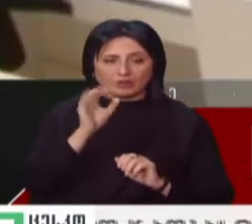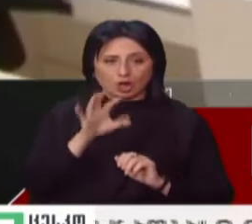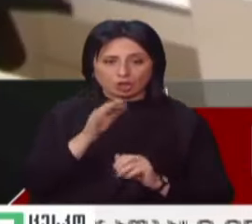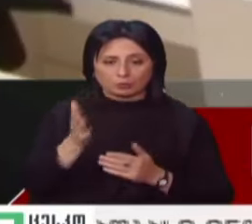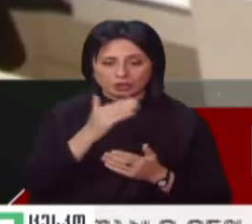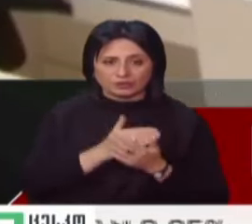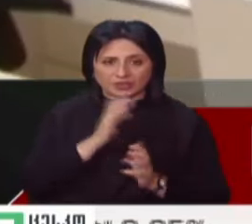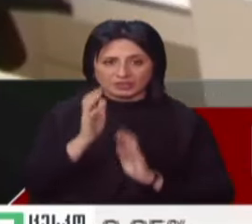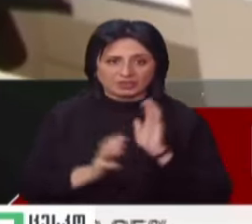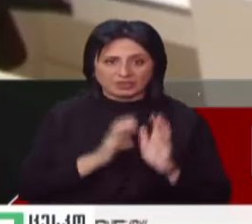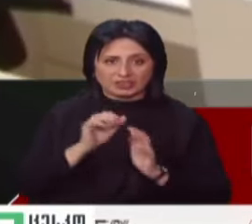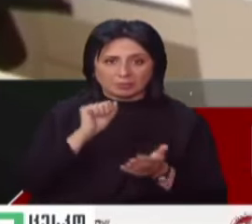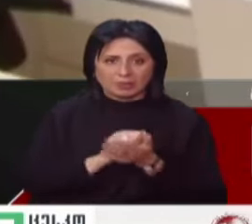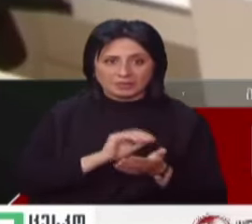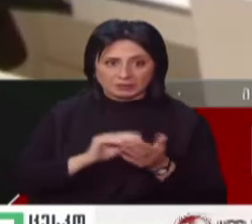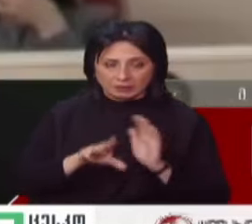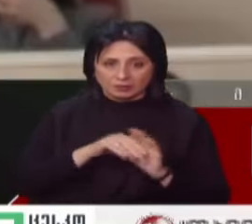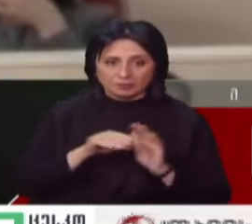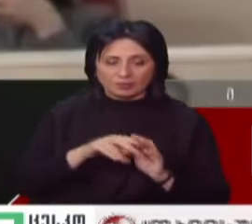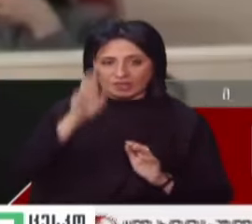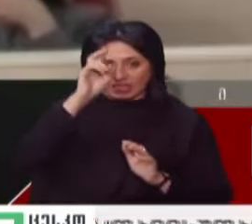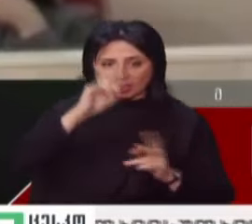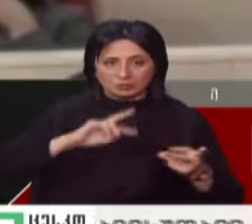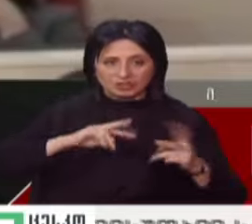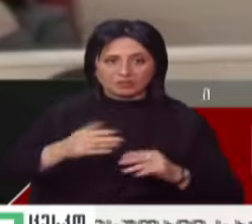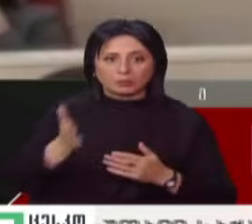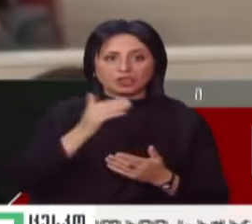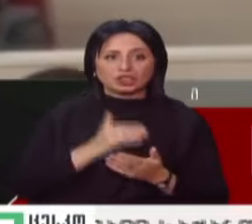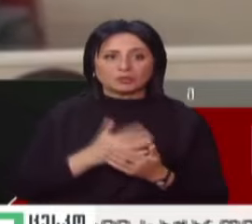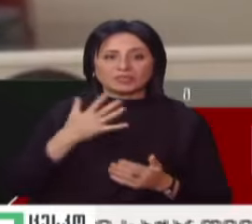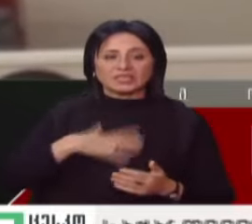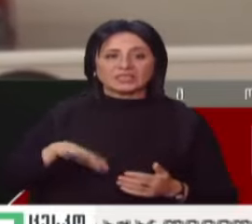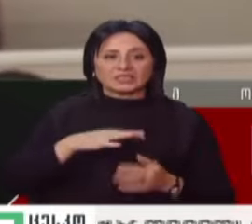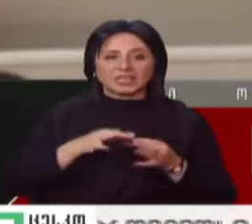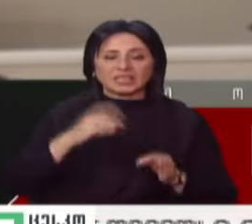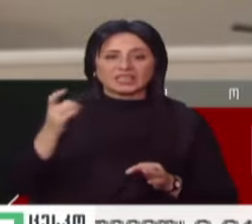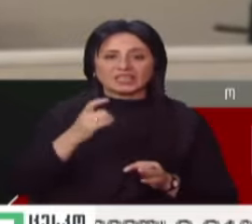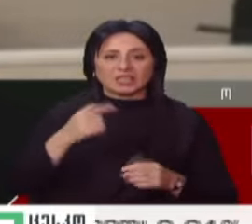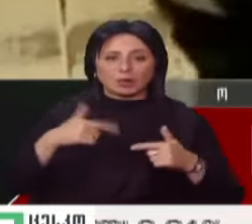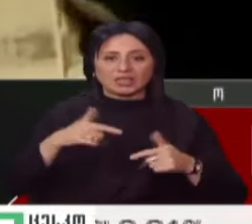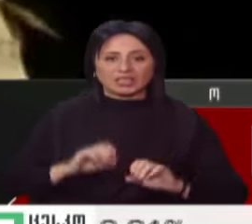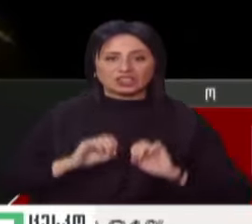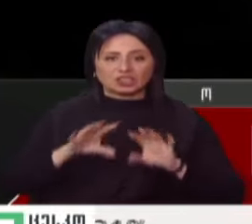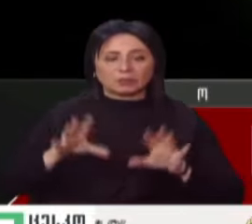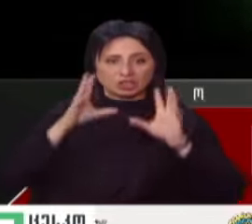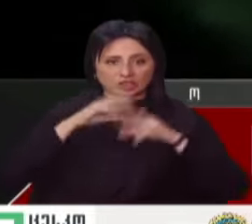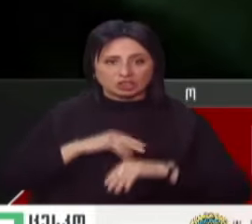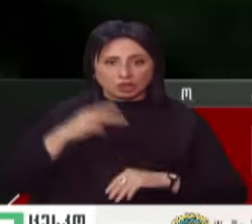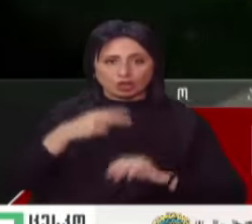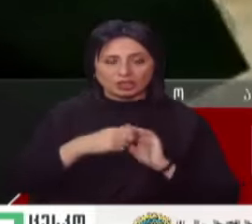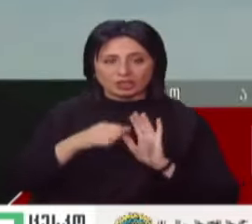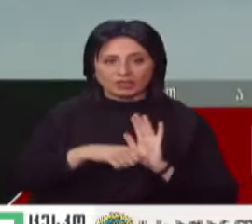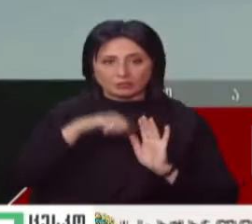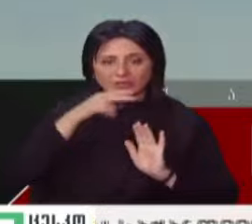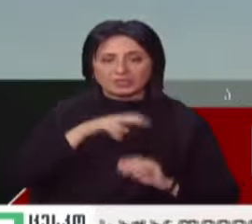ოქტომბრის შემდეგ საერთაშორისო პრესა წერდა, რომ არჩევნებით ხელისუფლების ცვლილების შემდგომ საქართველომ დემოკრატიის ტესტის ჩაბარება შეძლო.